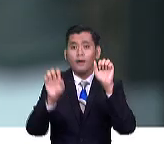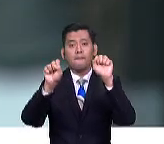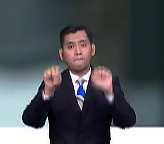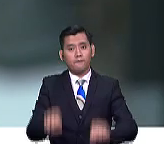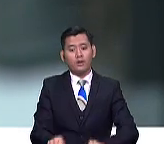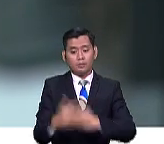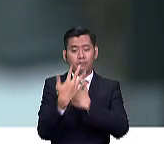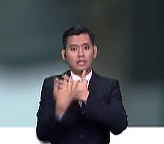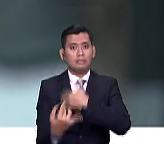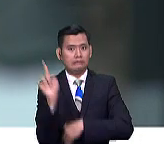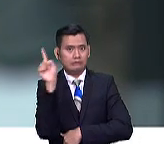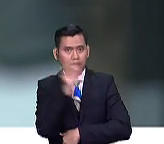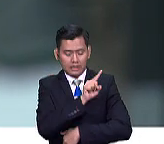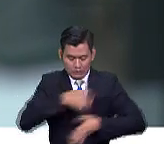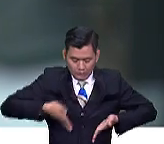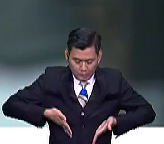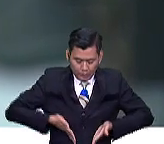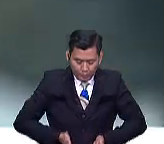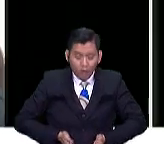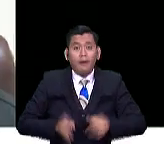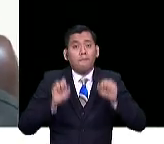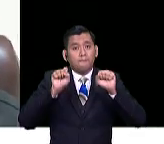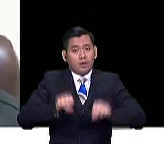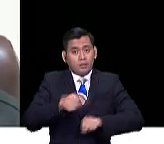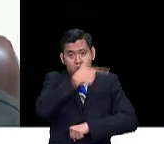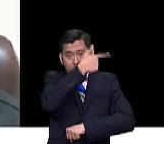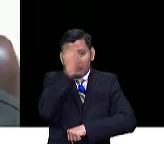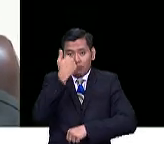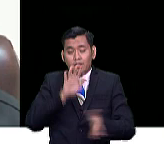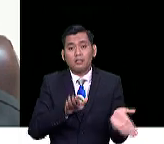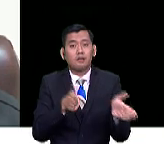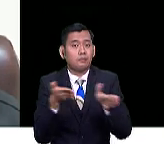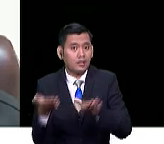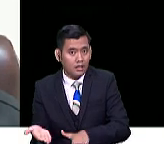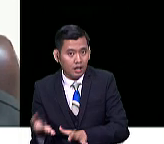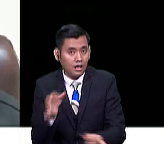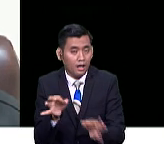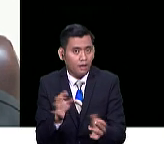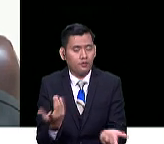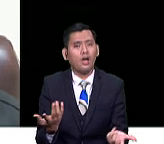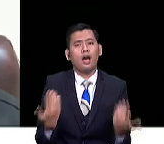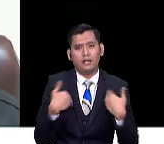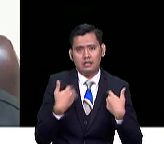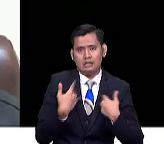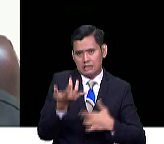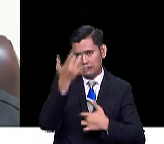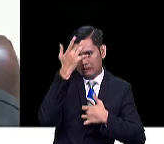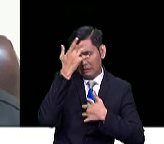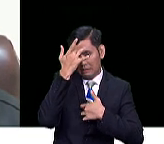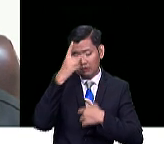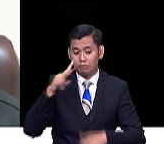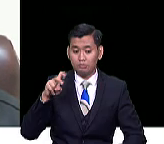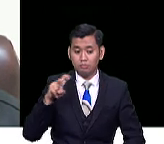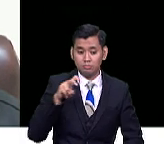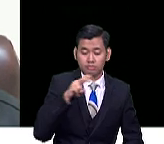pada rahim yang mampu membawa kepada kematian. Contohnya, bila berlaku jangkitan kuman dan